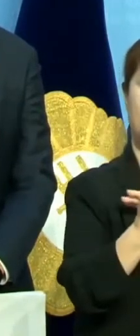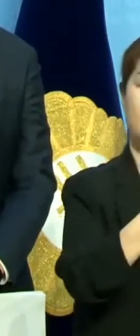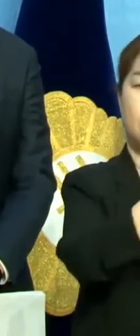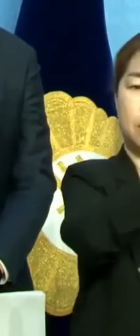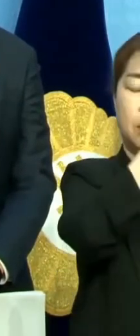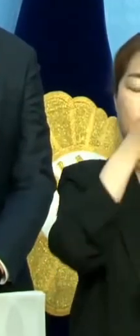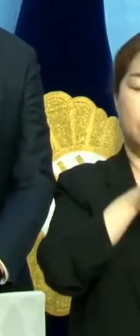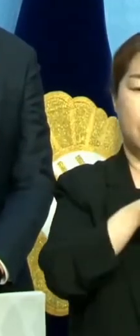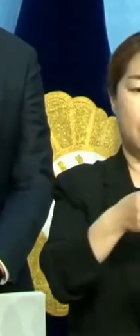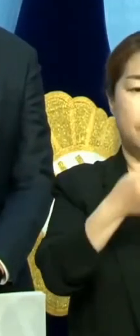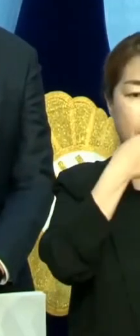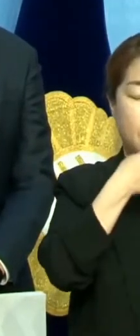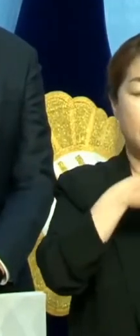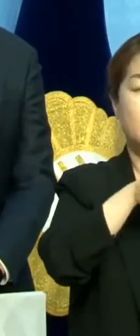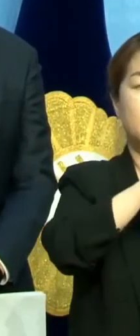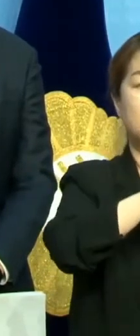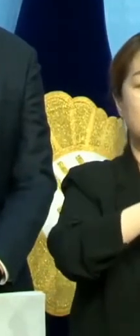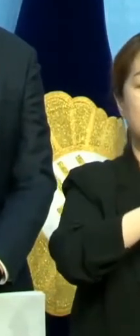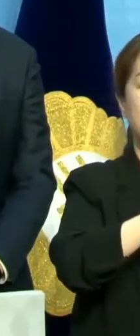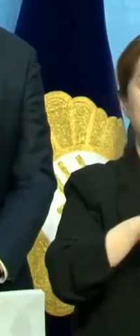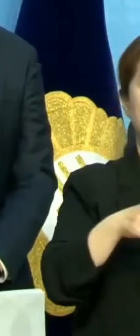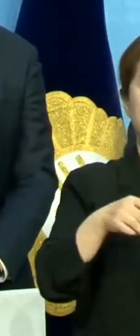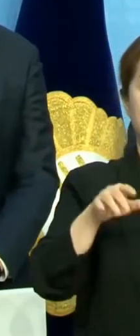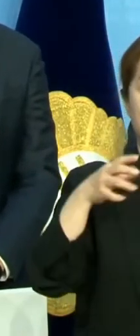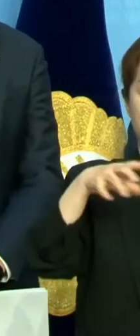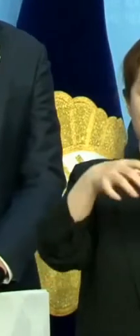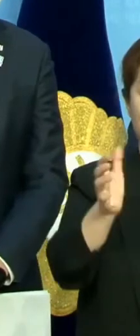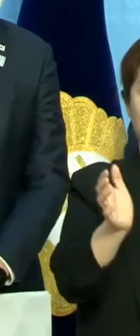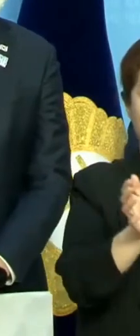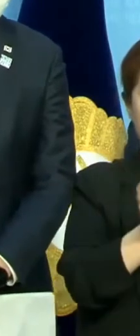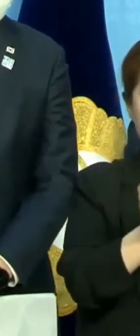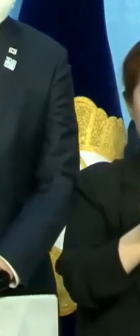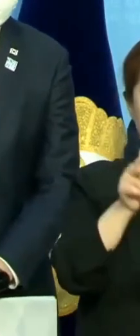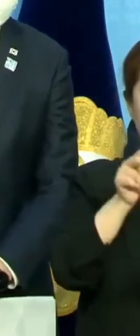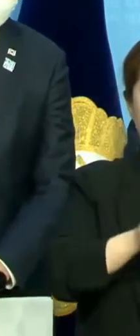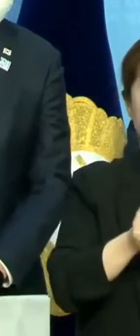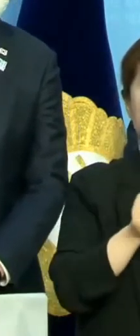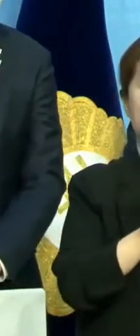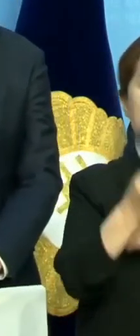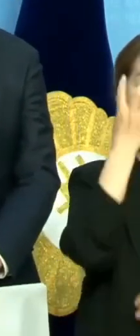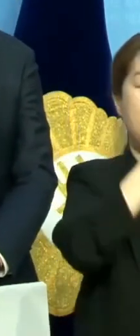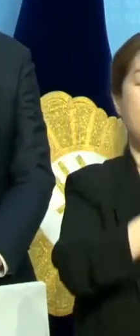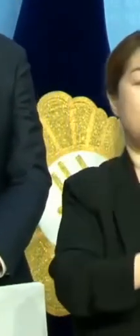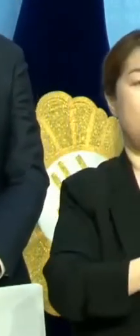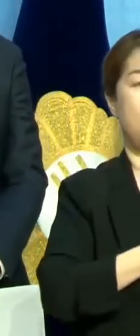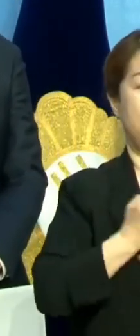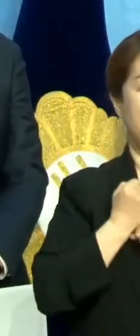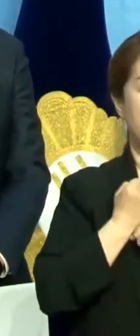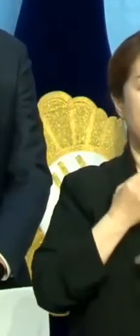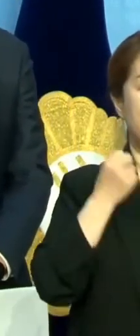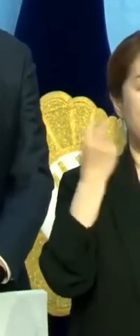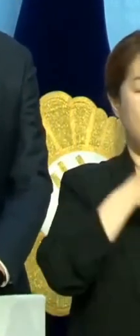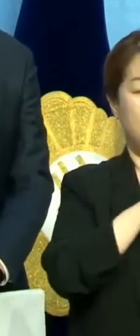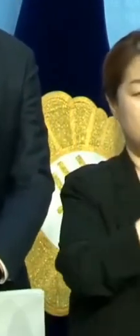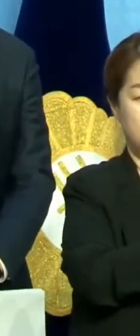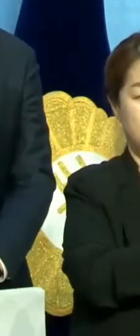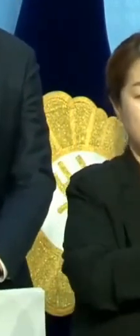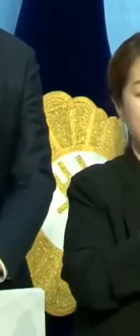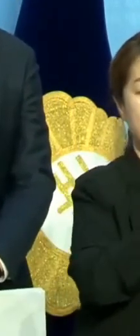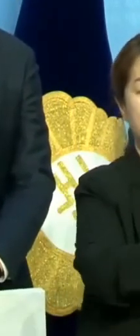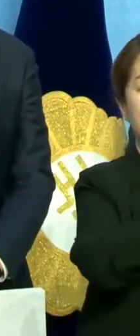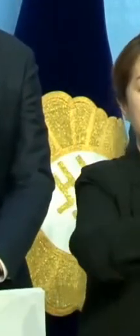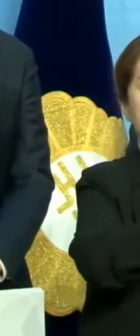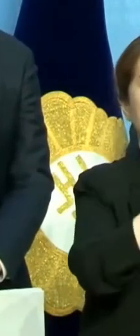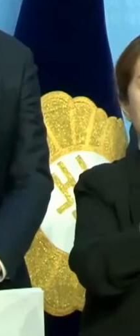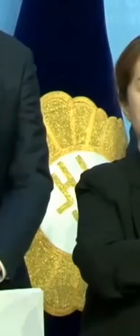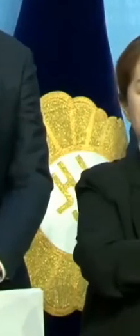수면제를 복용한다는 것은 구단 측에서의 선수 관리 소홀과 이 선수에 대한